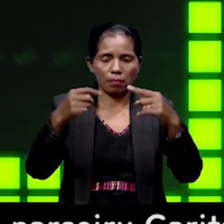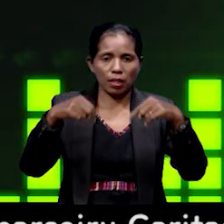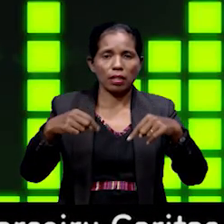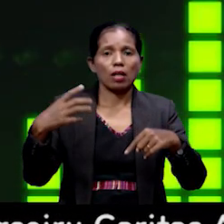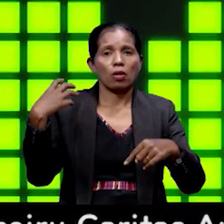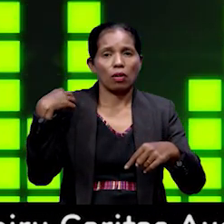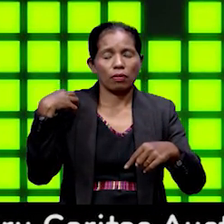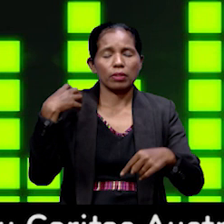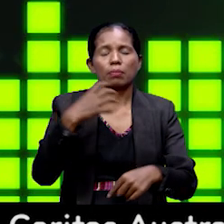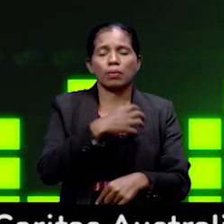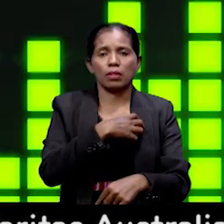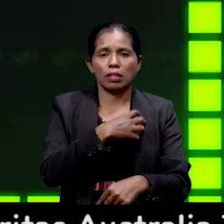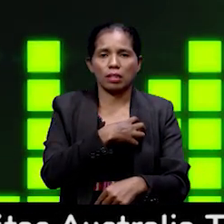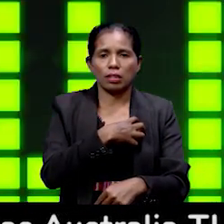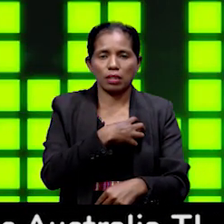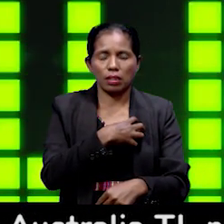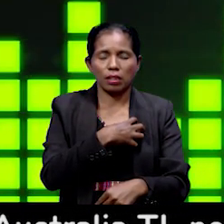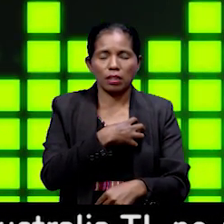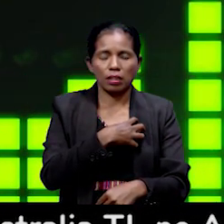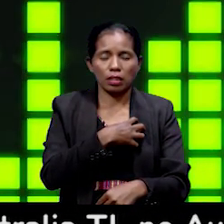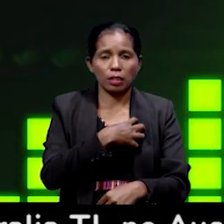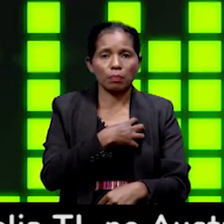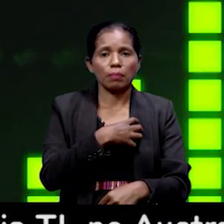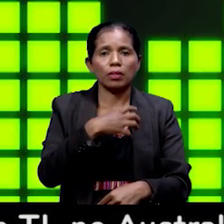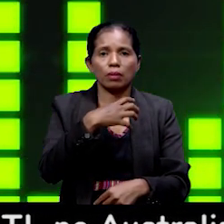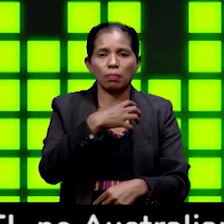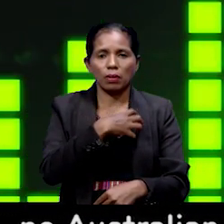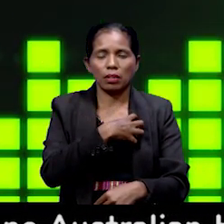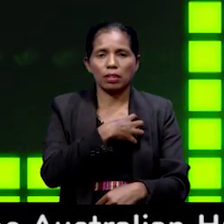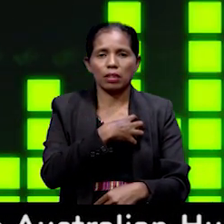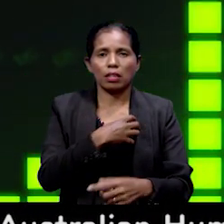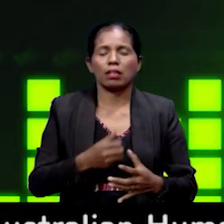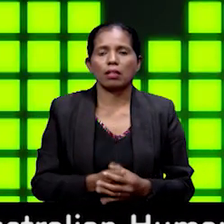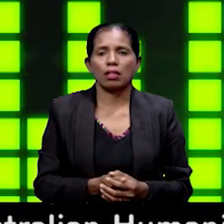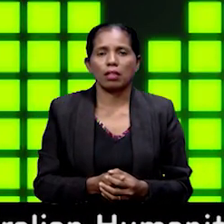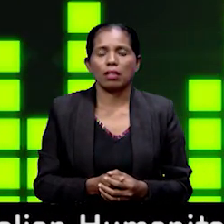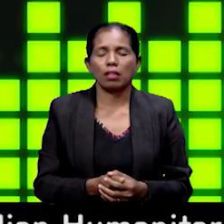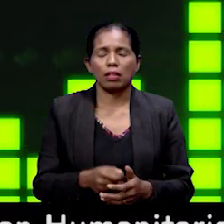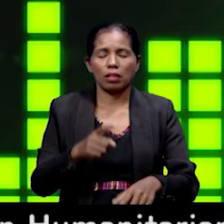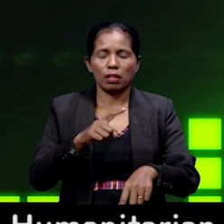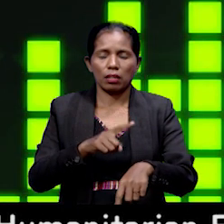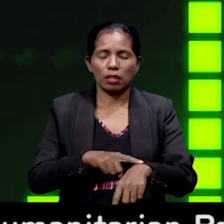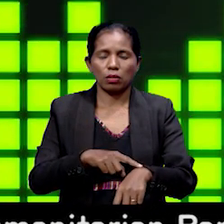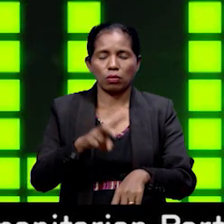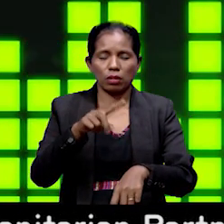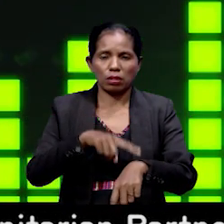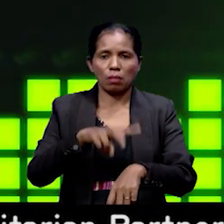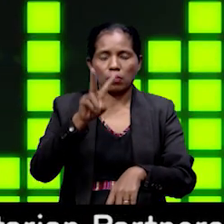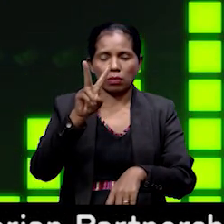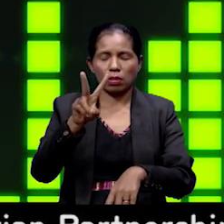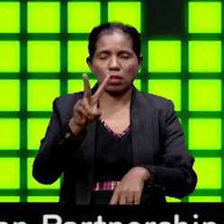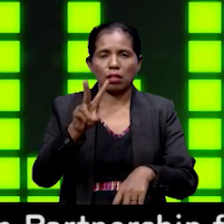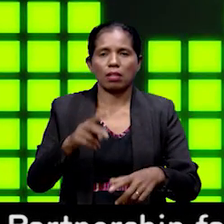polis ini to ia komando pentel munisipio leu por volta ia tukurua idasne tukurua madrugada apoi